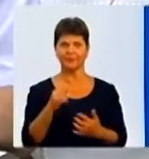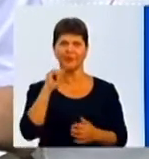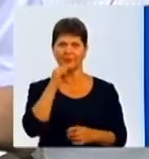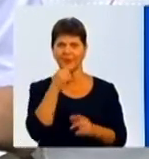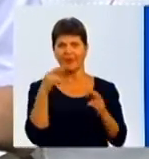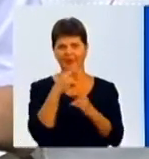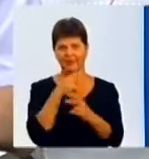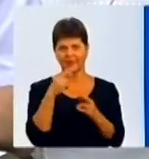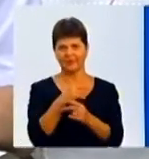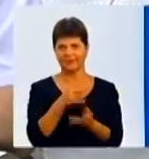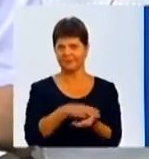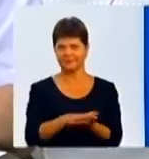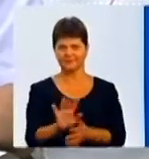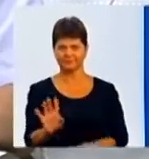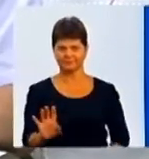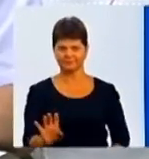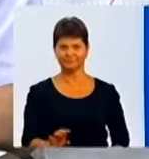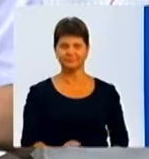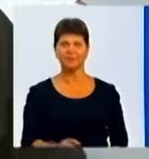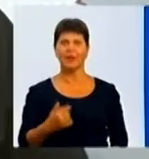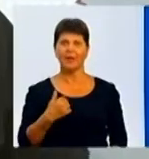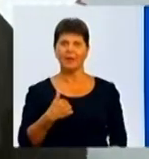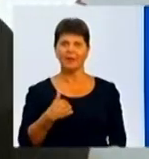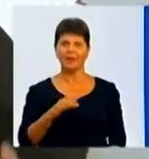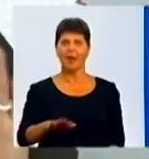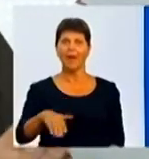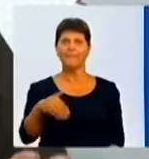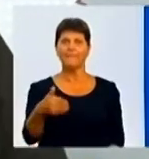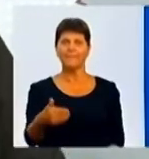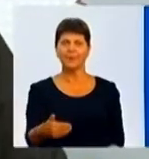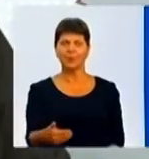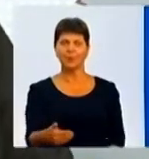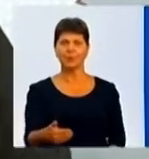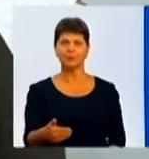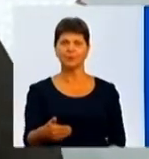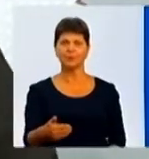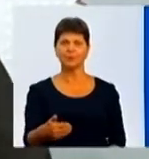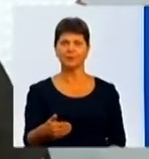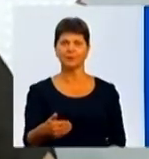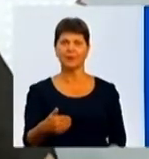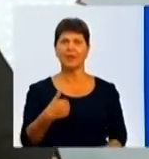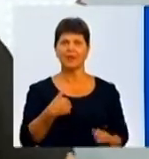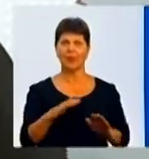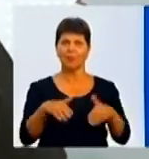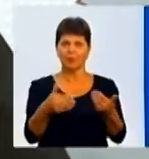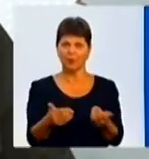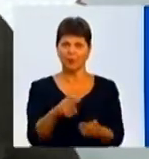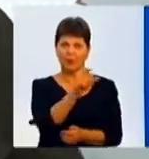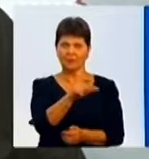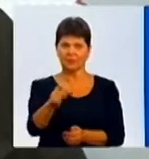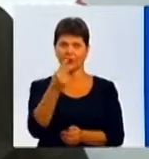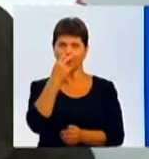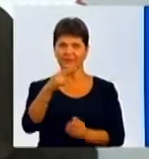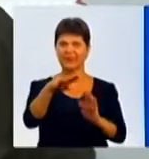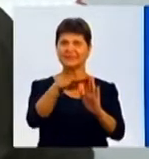тому всьому, які будуть Я пропоную вам і нашим телеглядачам, ви то і добре знаєте цю статистику, а глядачів вона може вразити.